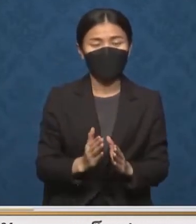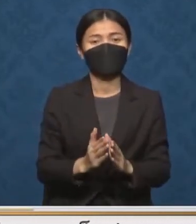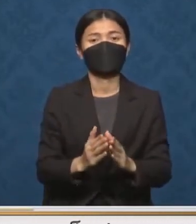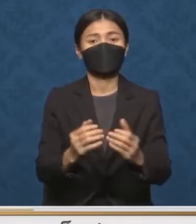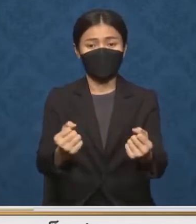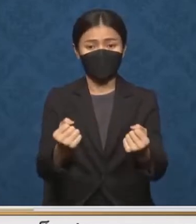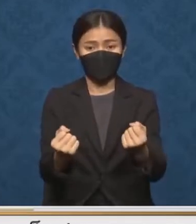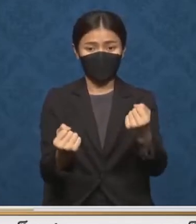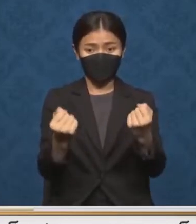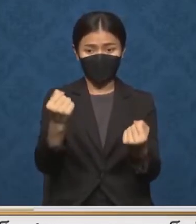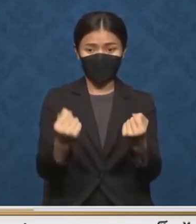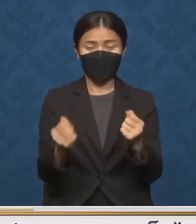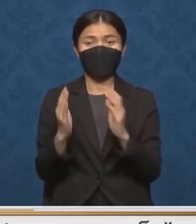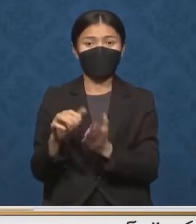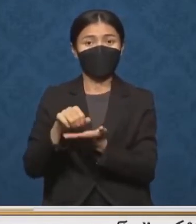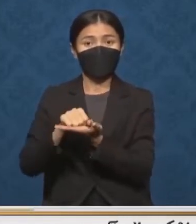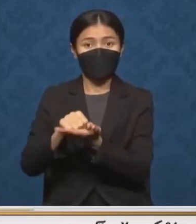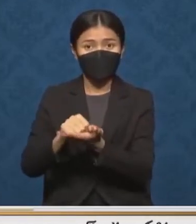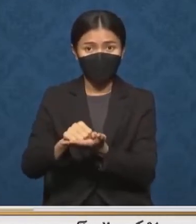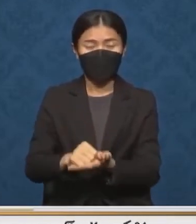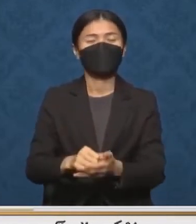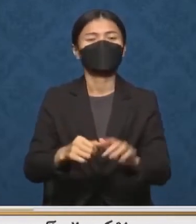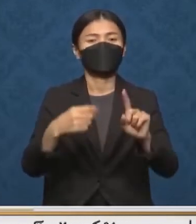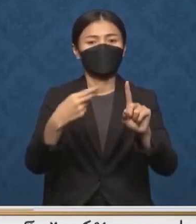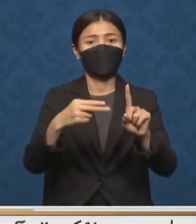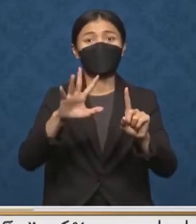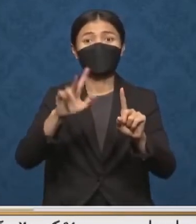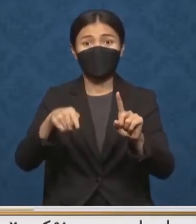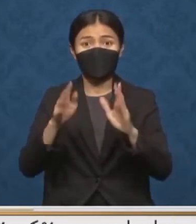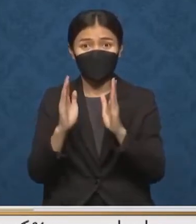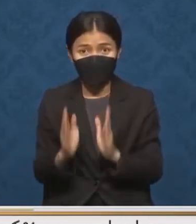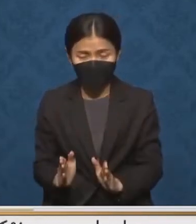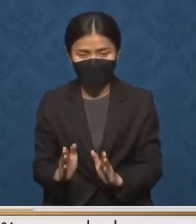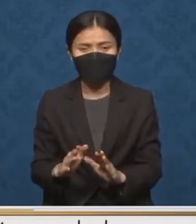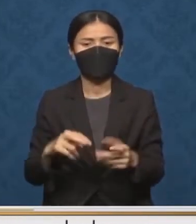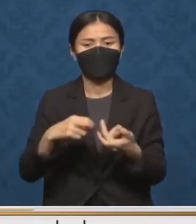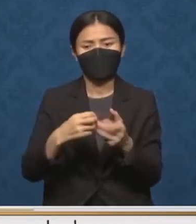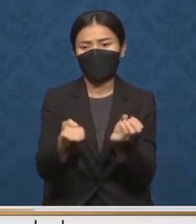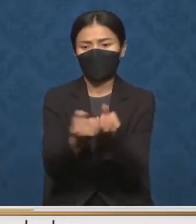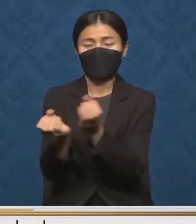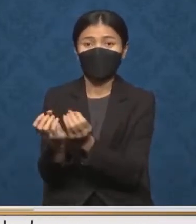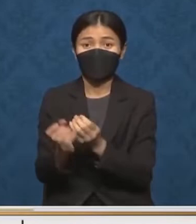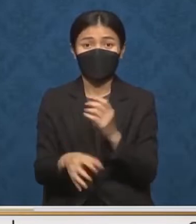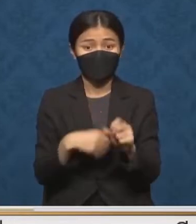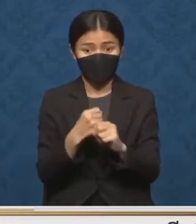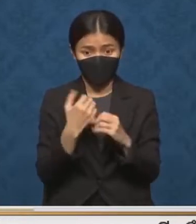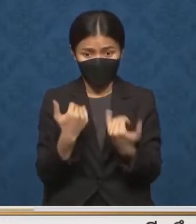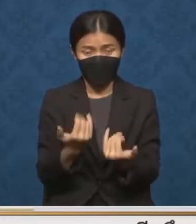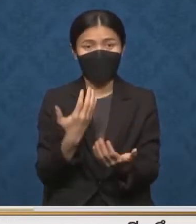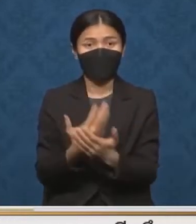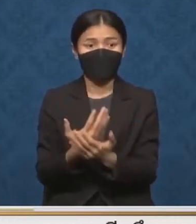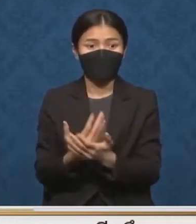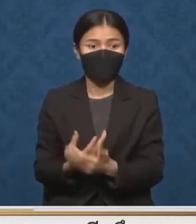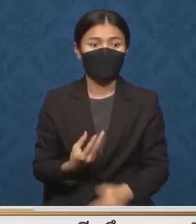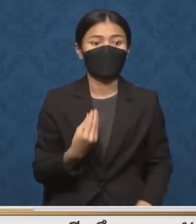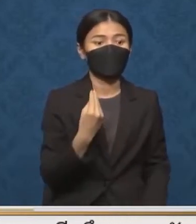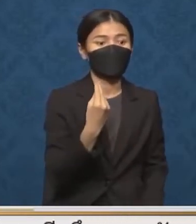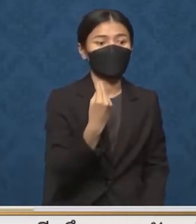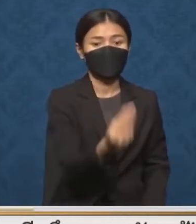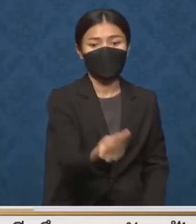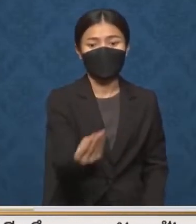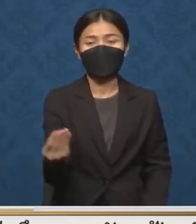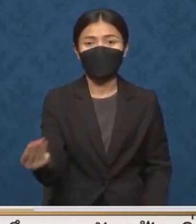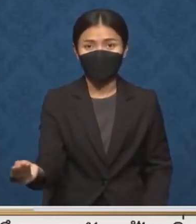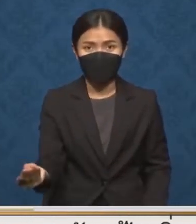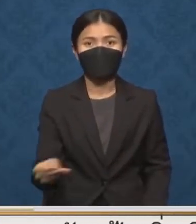ณ 1,500,000 คน ได้รบผกระทบอย่หนักโดยใปีนี้เพิงได้รับเงินยดชดเชื่ย ไปเพียง 2,500 บาท